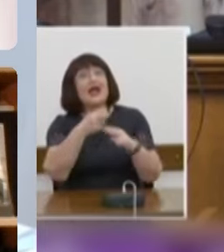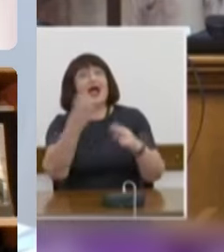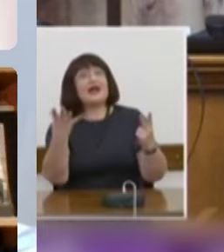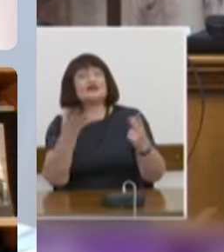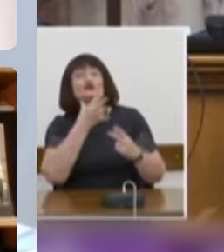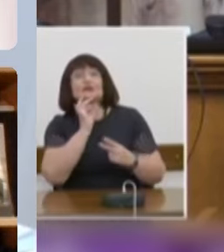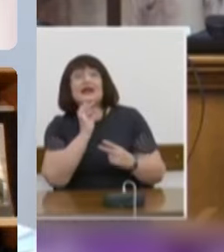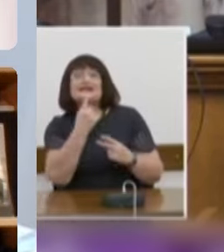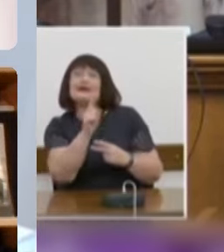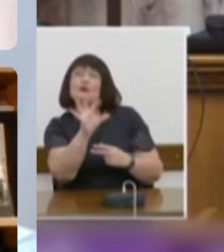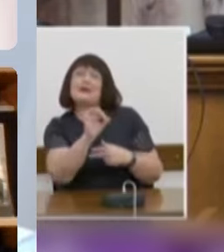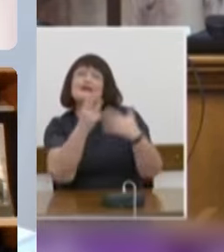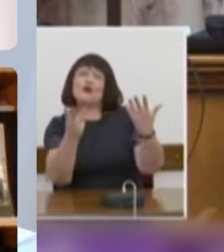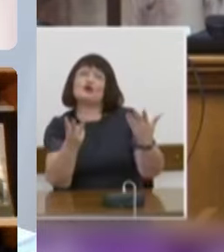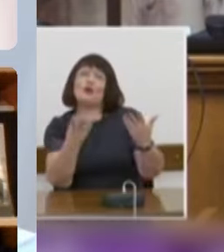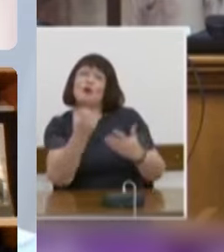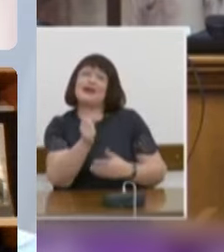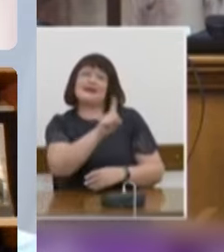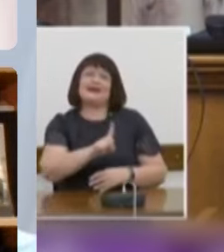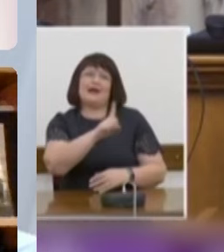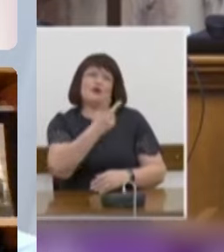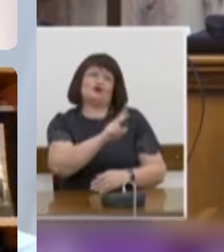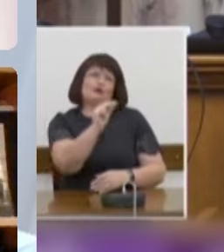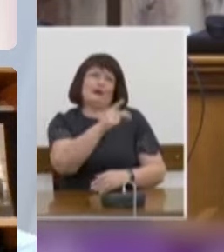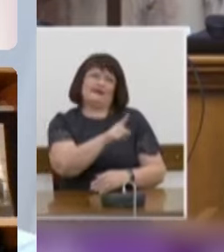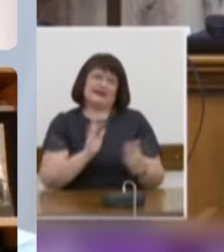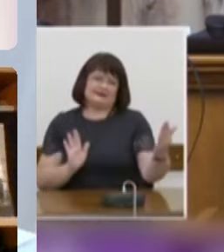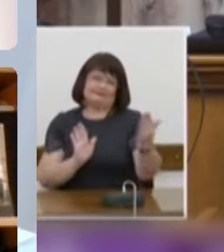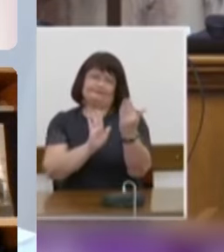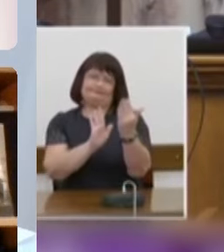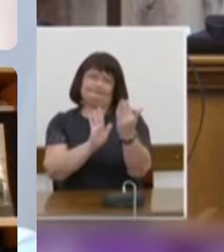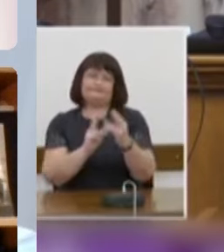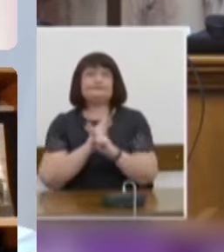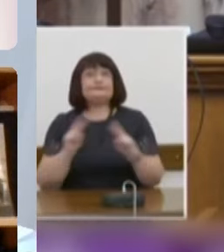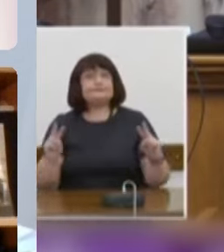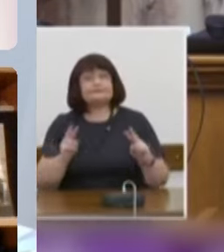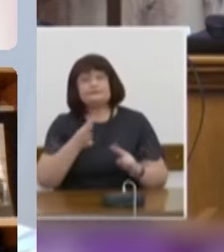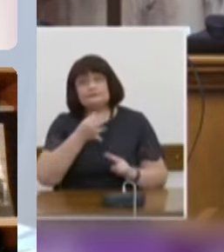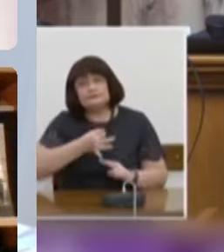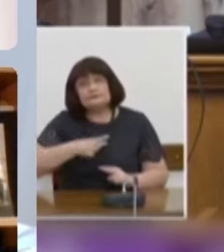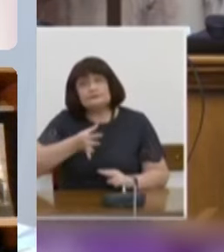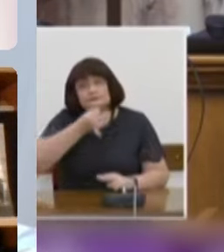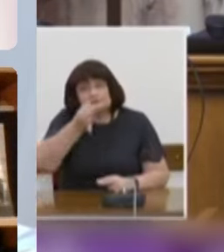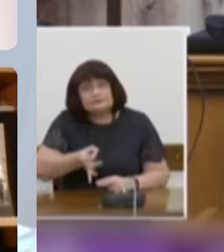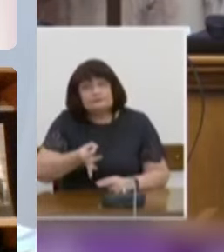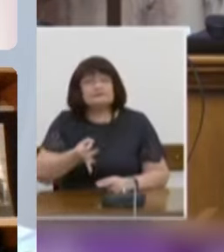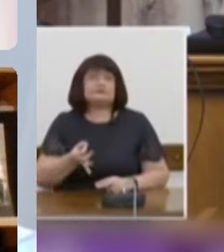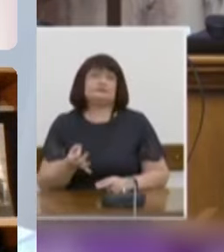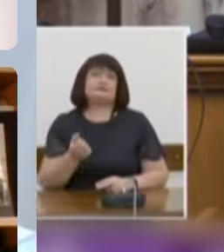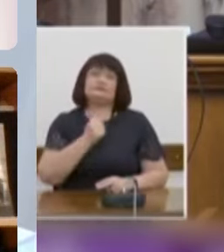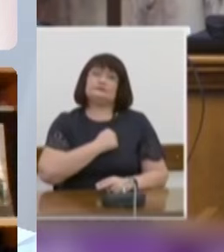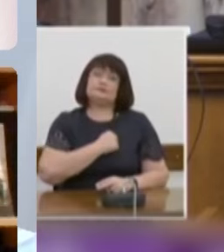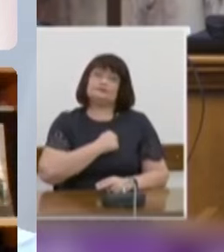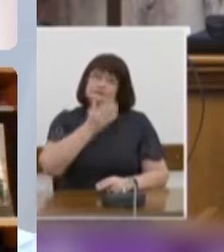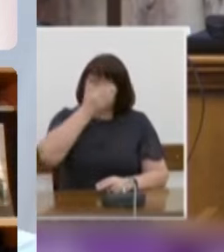μια ομοθυμία και πρέπει να δείχνεις προς τα έξω μια ομοθυμία. Δεν ξέρω αν είναι όμως στρατηγικής